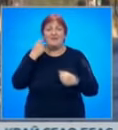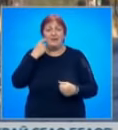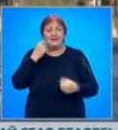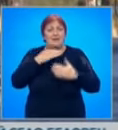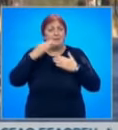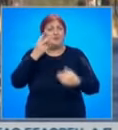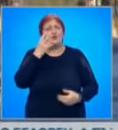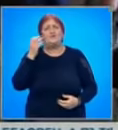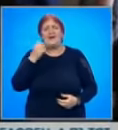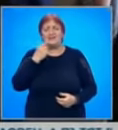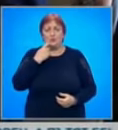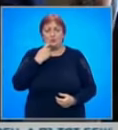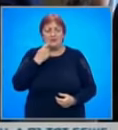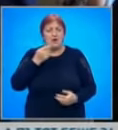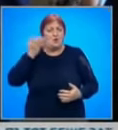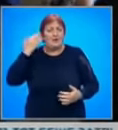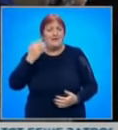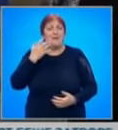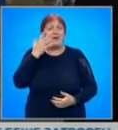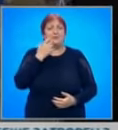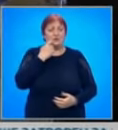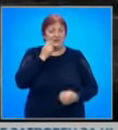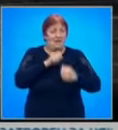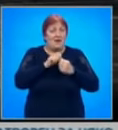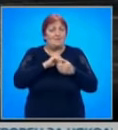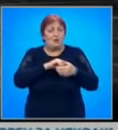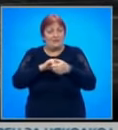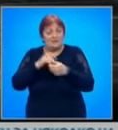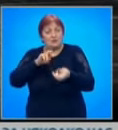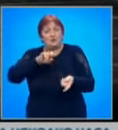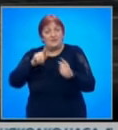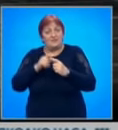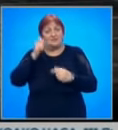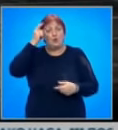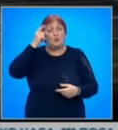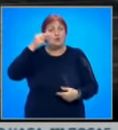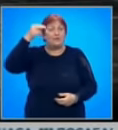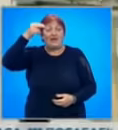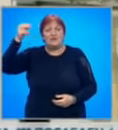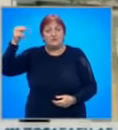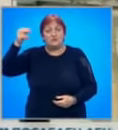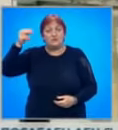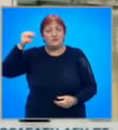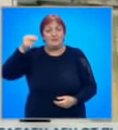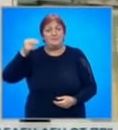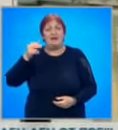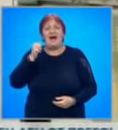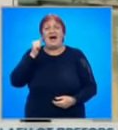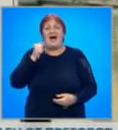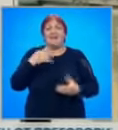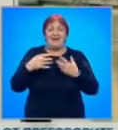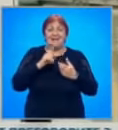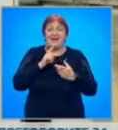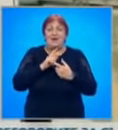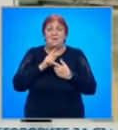вече повече от 20 години, но преди 5 създава организацията, която се превръща в културна институция. Арт Театър не е просто